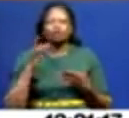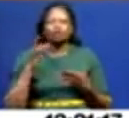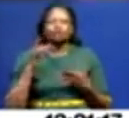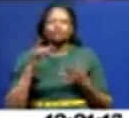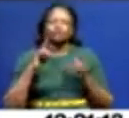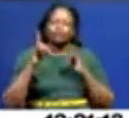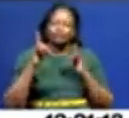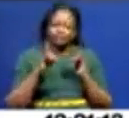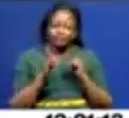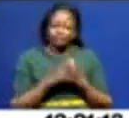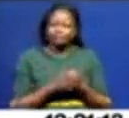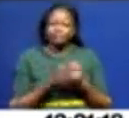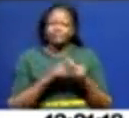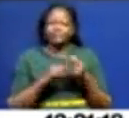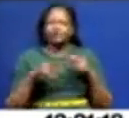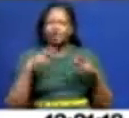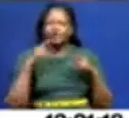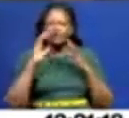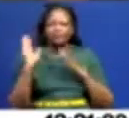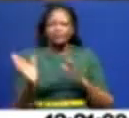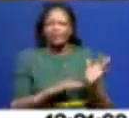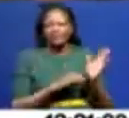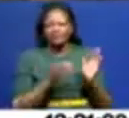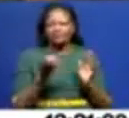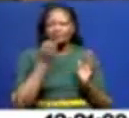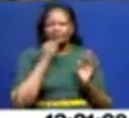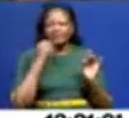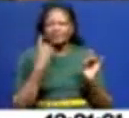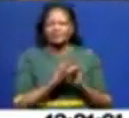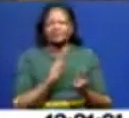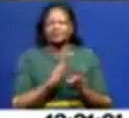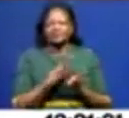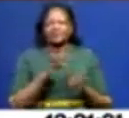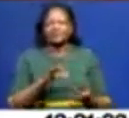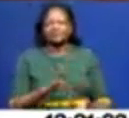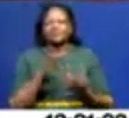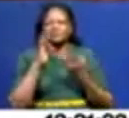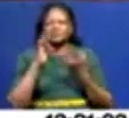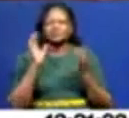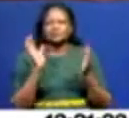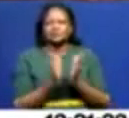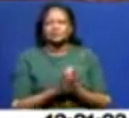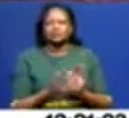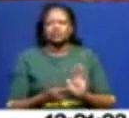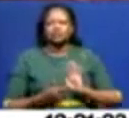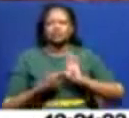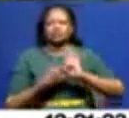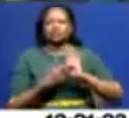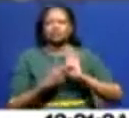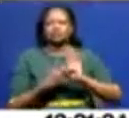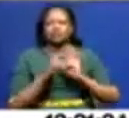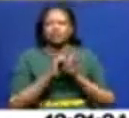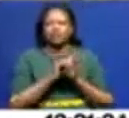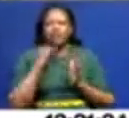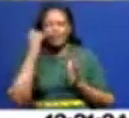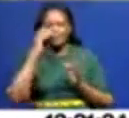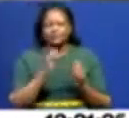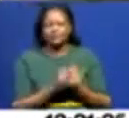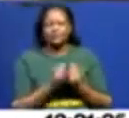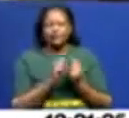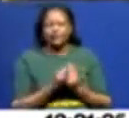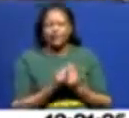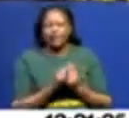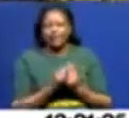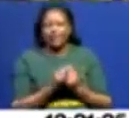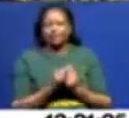katika eneo hilo limeandaa vyakula vingi maalum vya huko na maonyesho ya kuvutia pamoja na